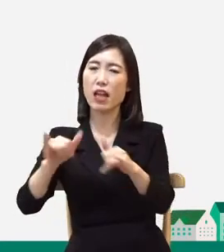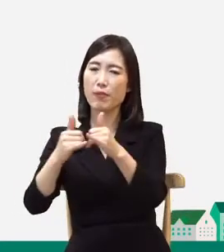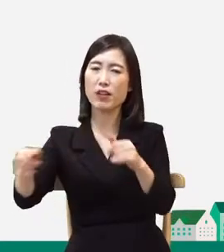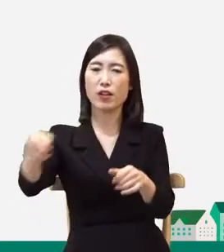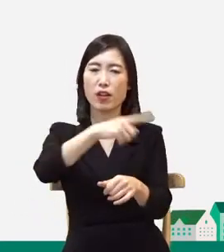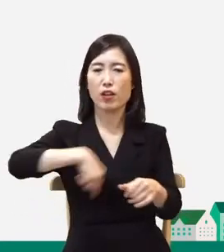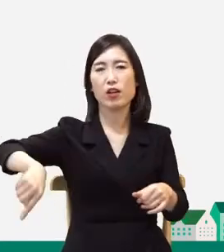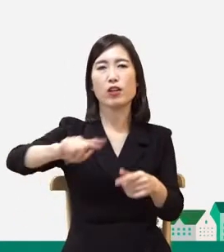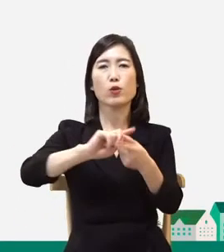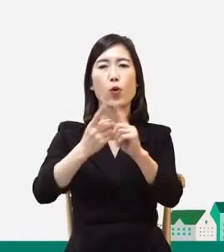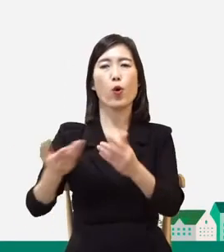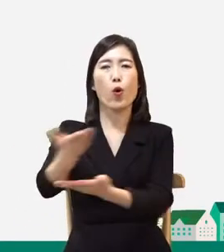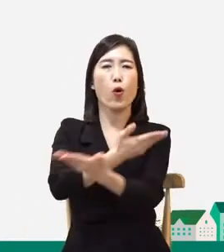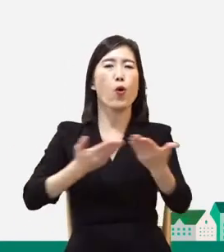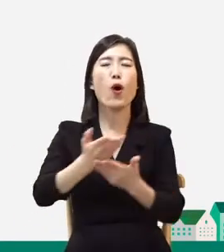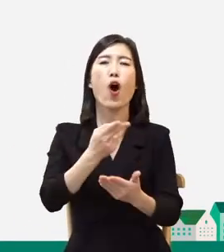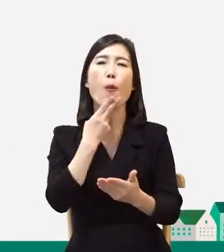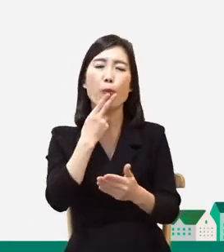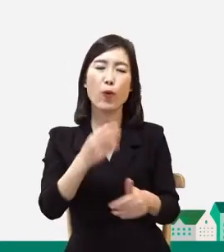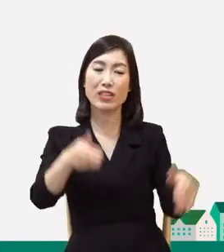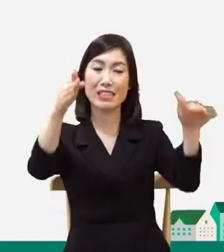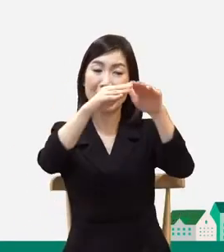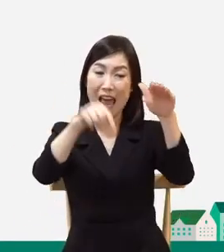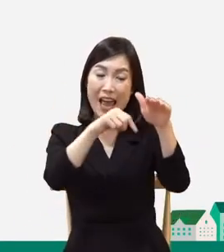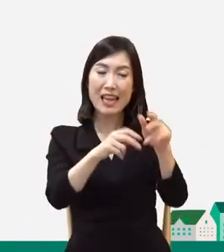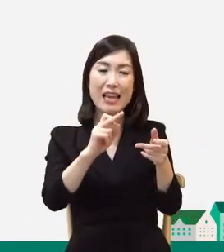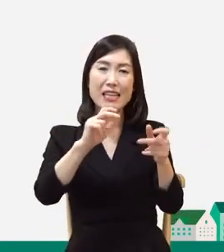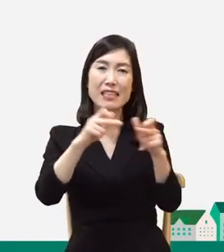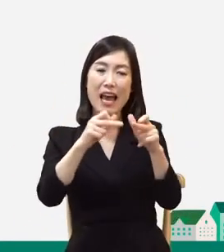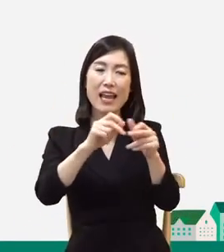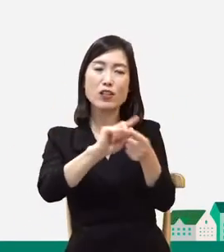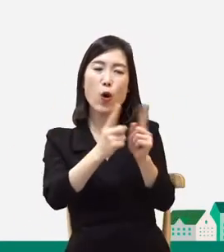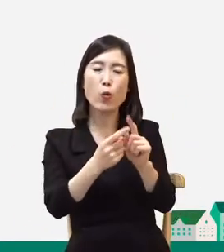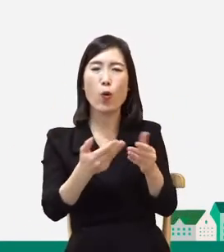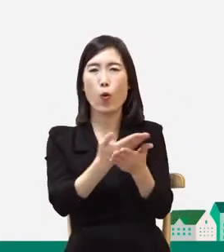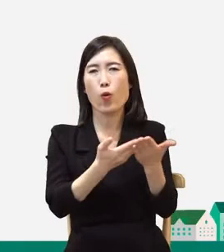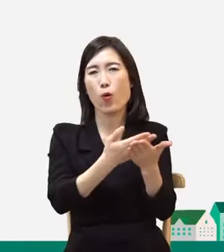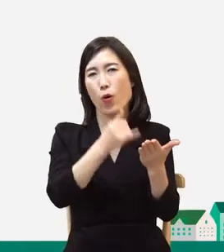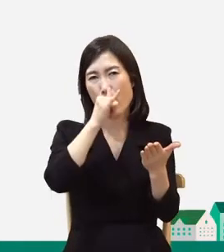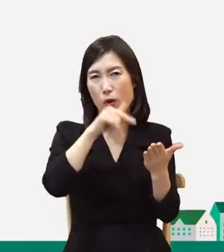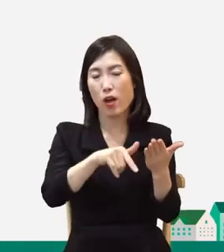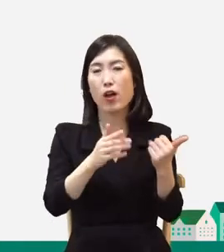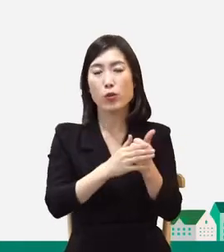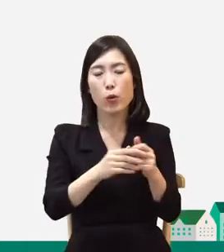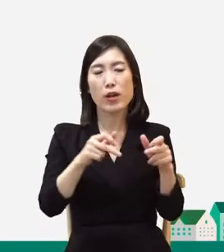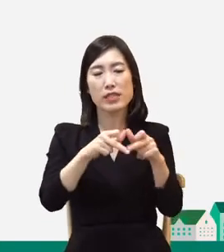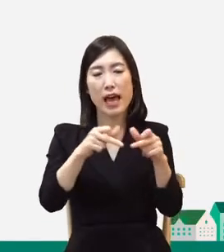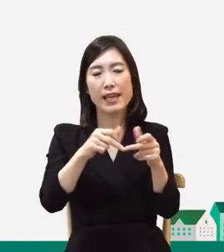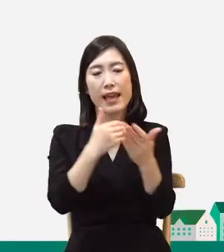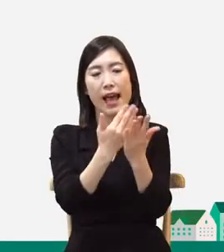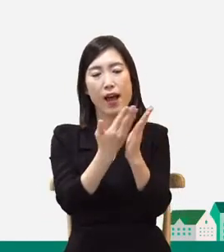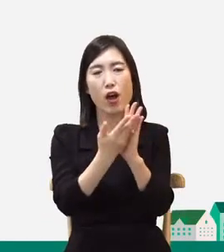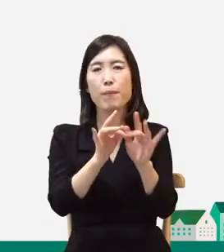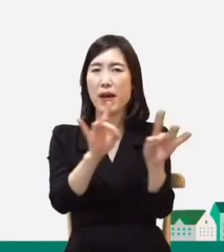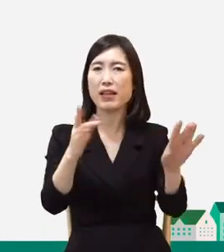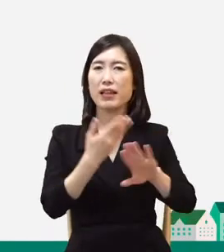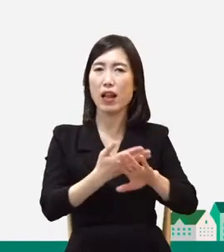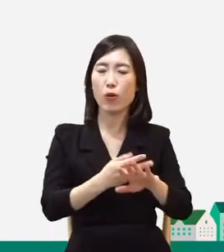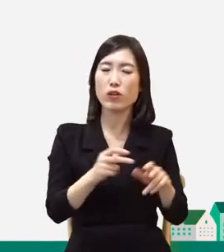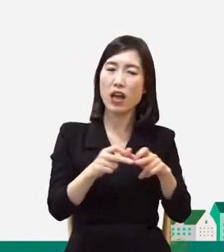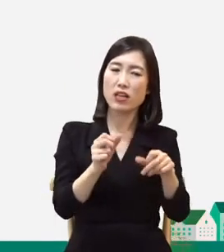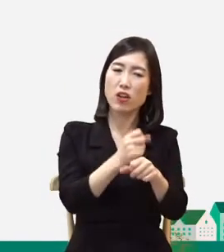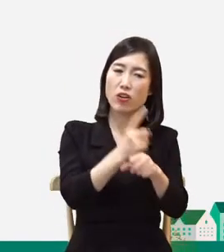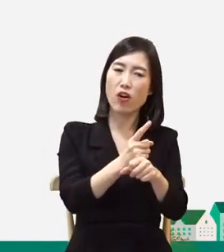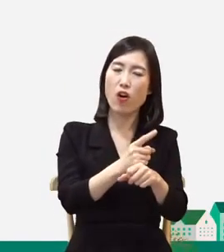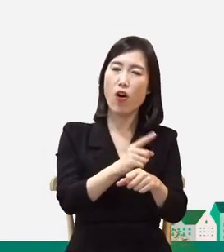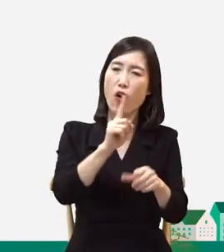중심으로 활동이 이루어지는 면도 없지 않습니다. 장애 유형이나 정도에 따라서 주변의 상점을 이용하고 단골을 만들기도 하고